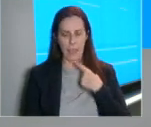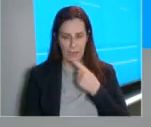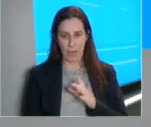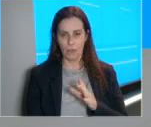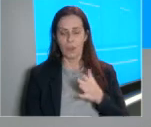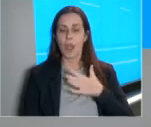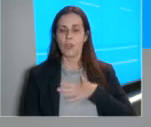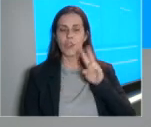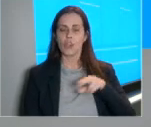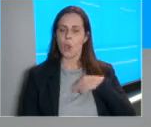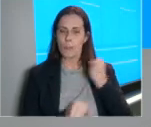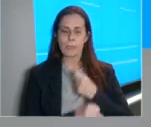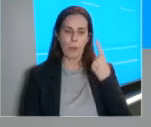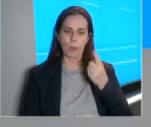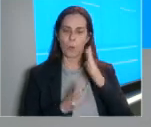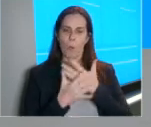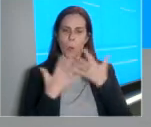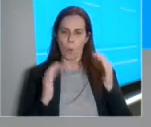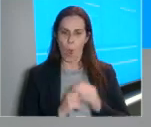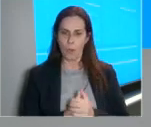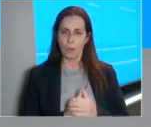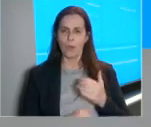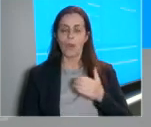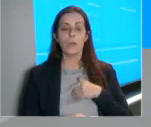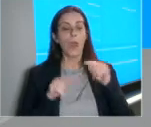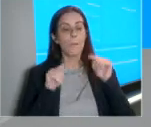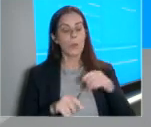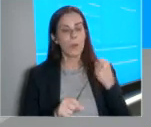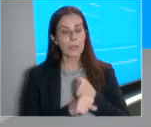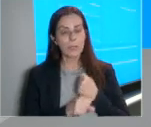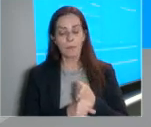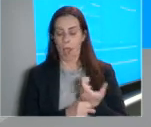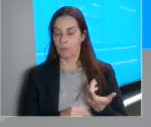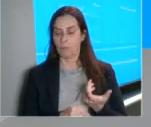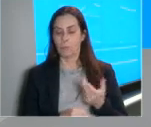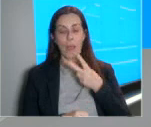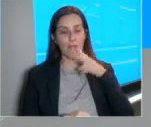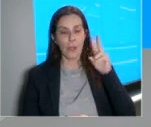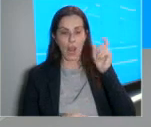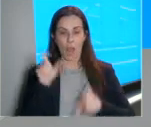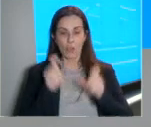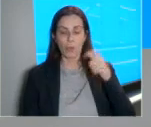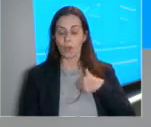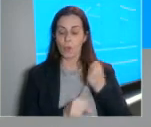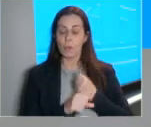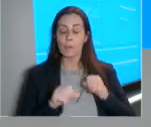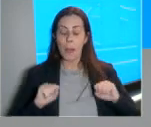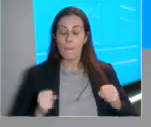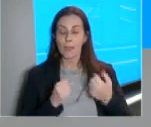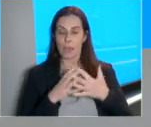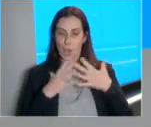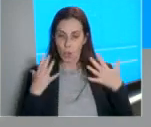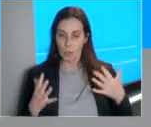ככה, אנחנו, יש לנו משימה אחת מאוד מאוד ברורה. אנחנו באנו עם המשימה הזו לבוחר, ועם הבטחה הזו לבוחר. אנחנו עושים את המאמץ